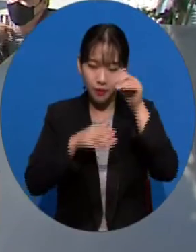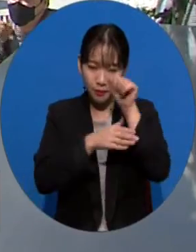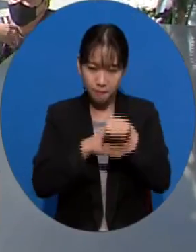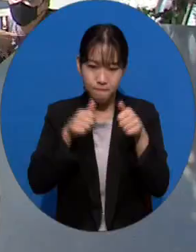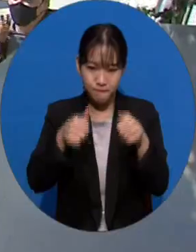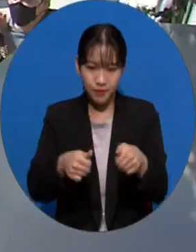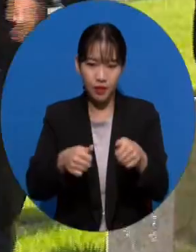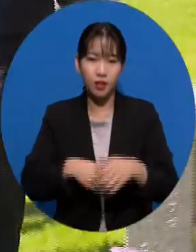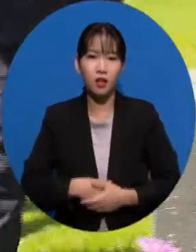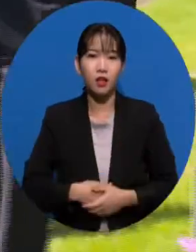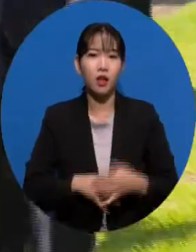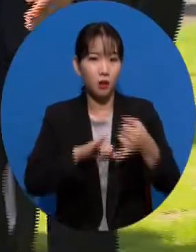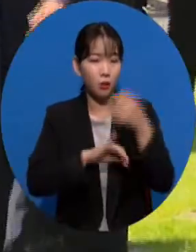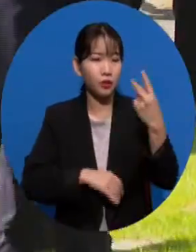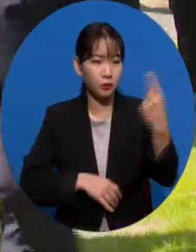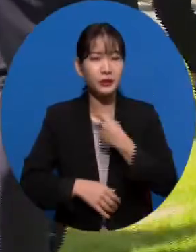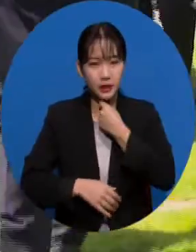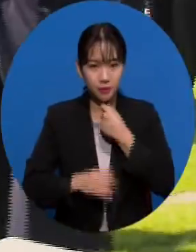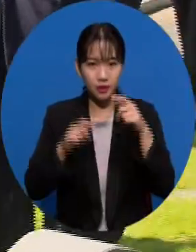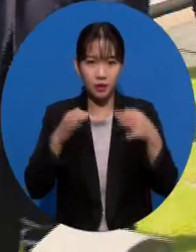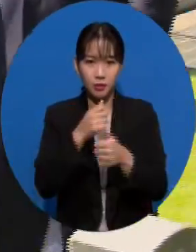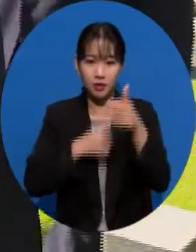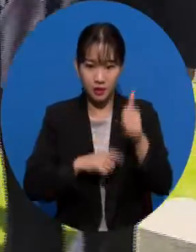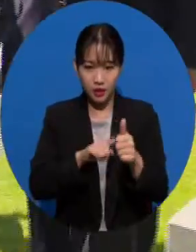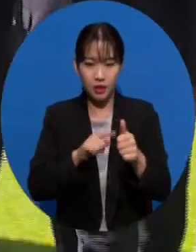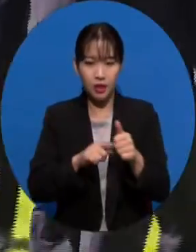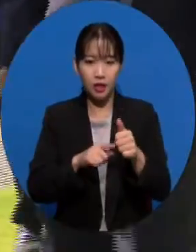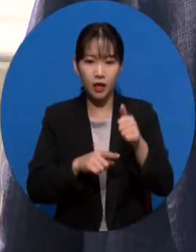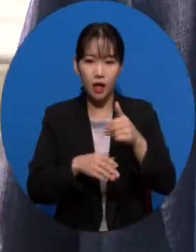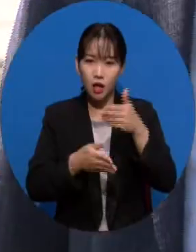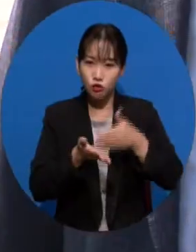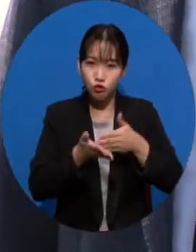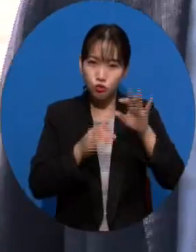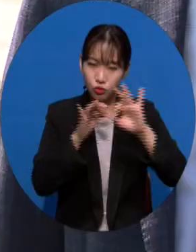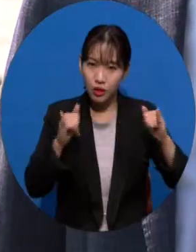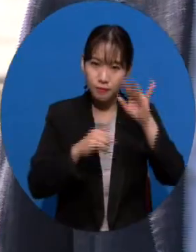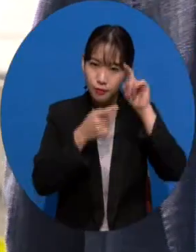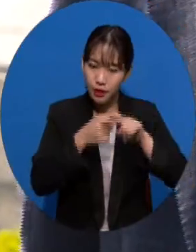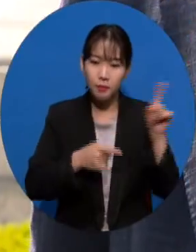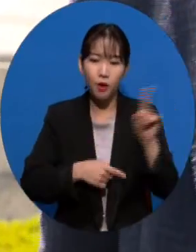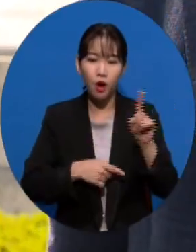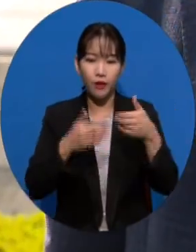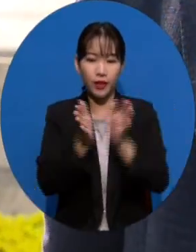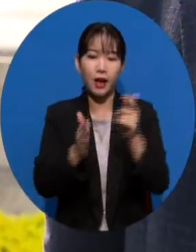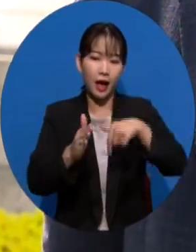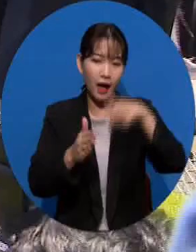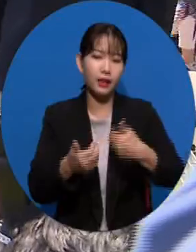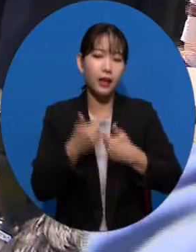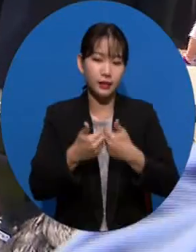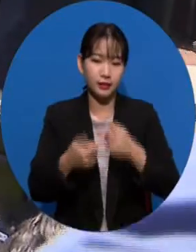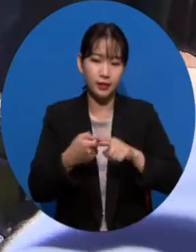숙였습니다. 꼭 다시 오고 싶었다는 김 위원장에게 쏟아진 언론의 관심은 당내 경선을 둘러싼